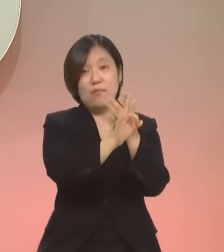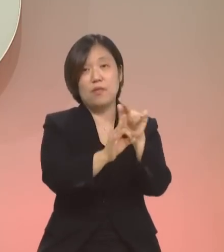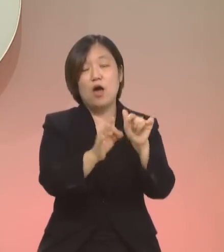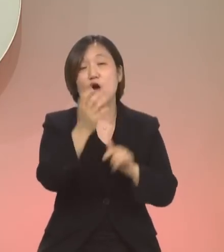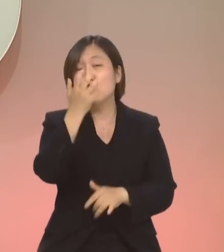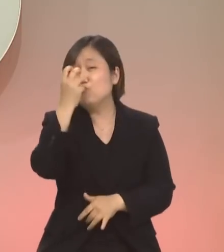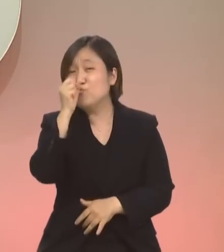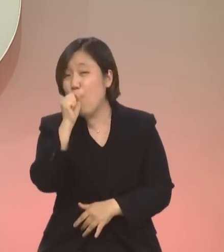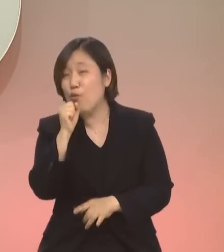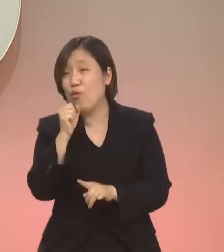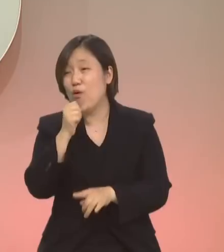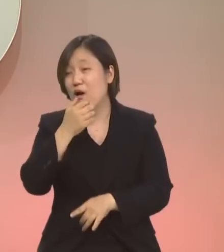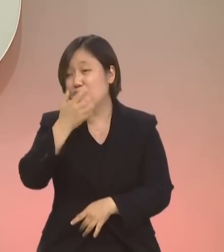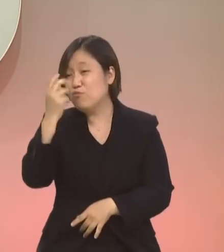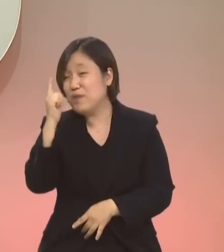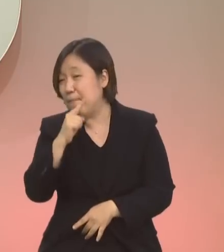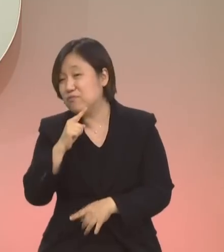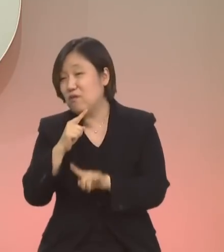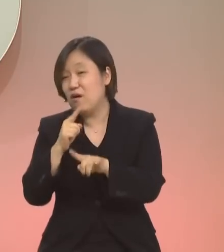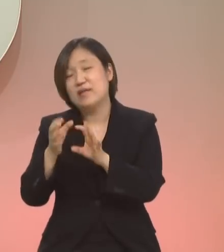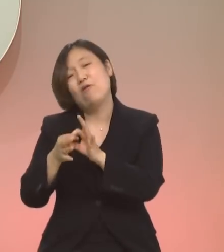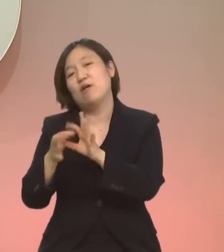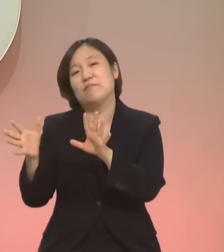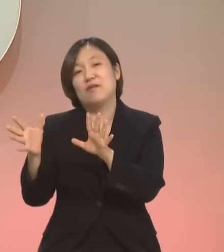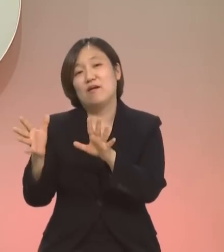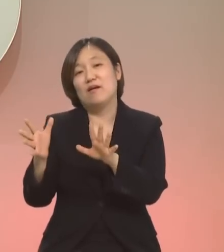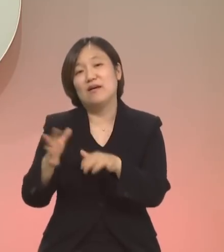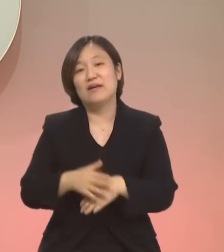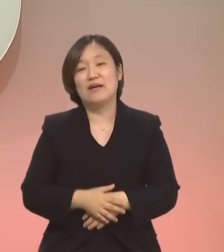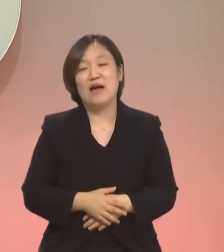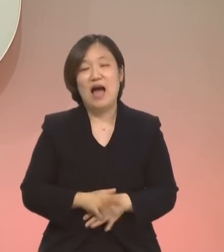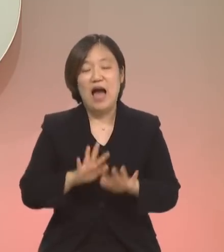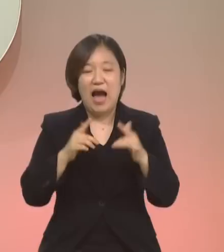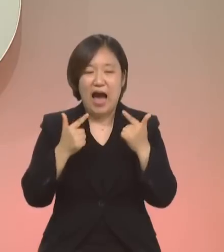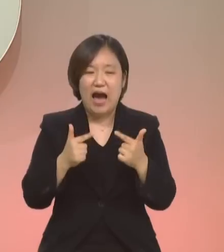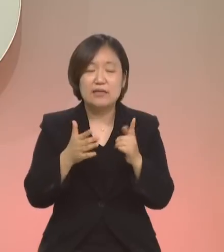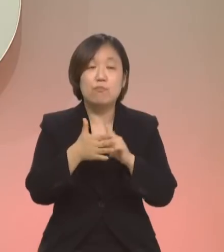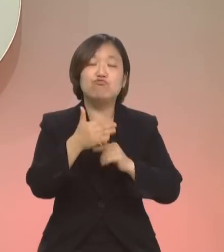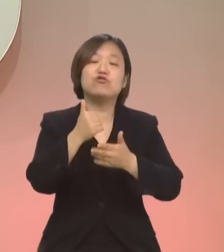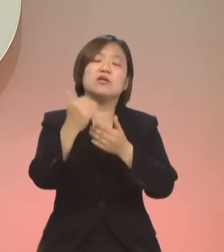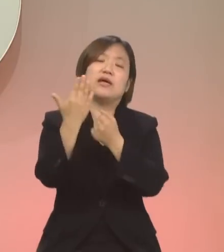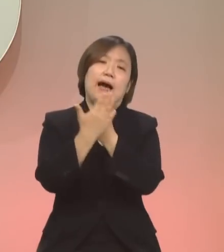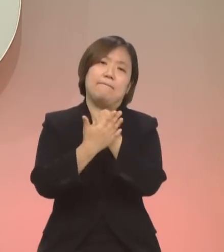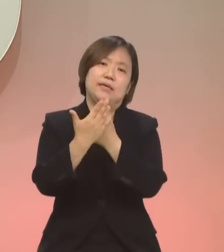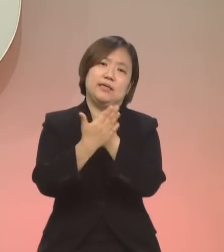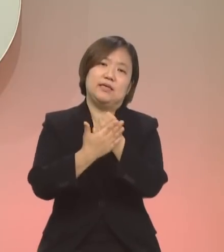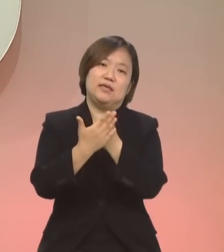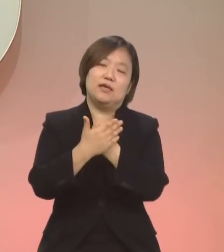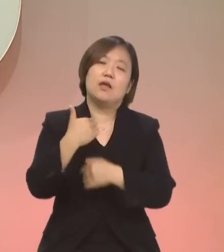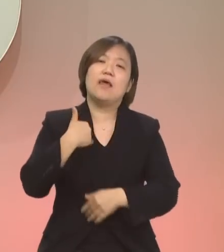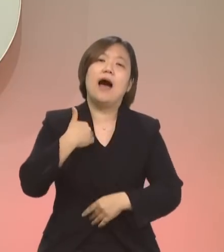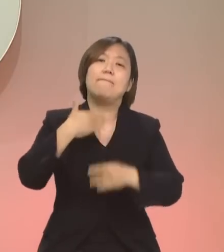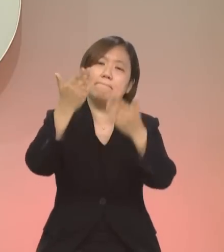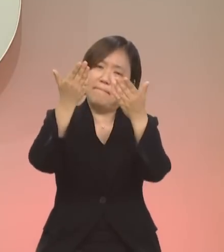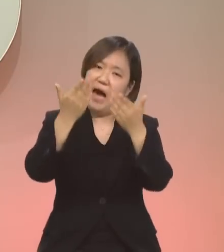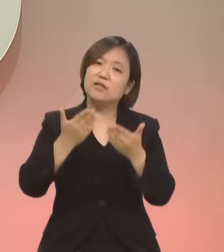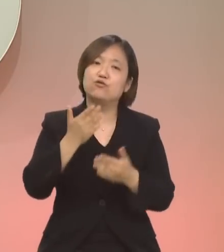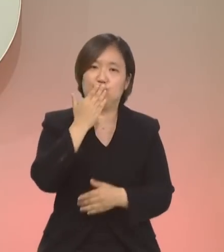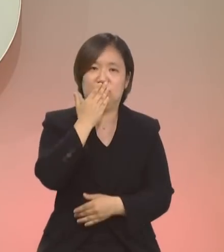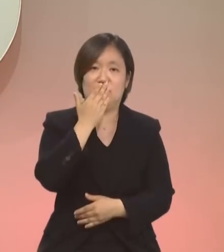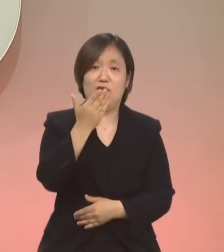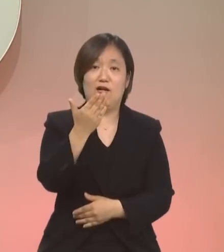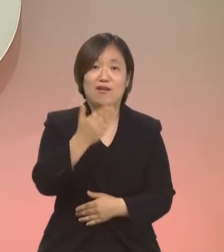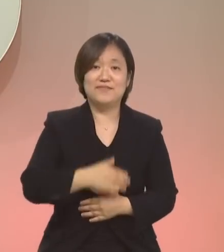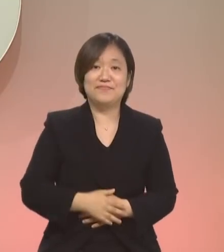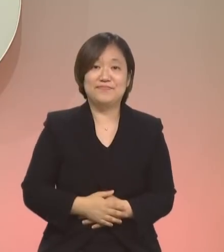꿈을 꾸든 말든 나쁜 꿈을 꾸든 말든 항상 불보살님의 가피가 우리와 함께 할 것입니다